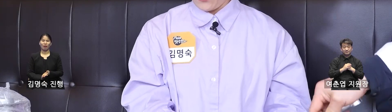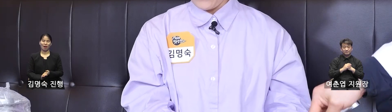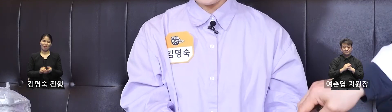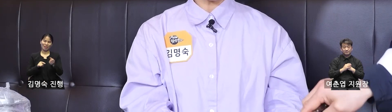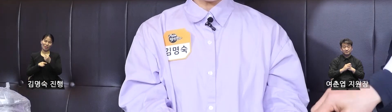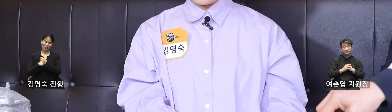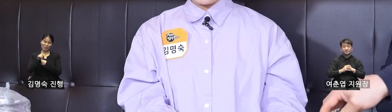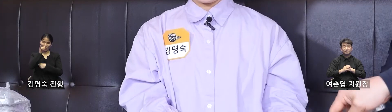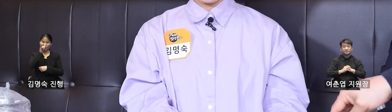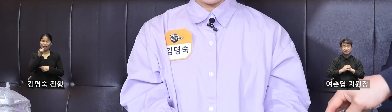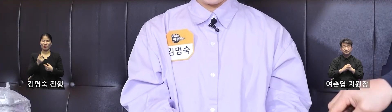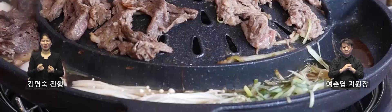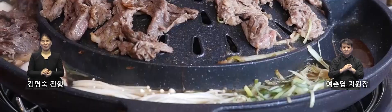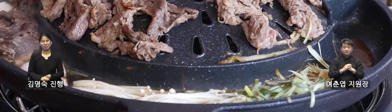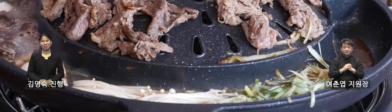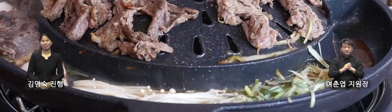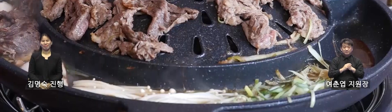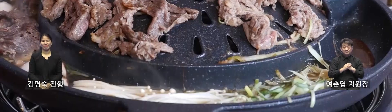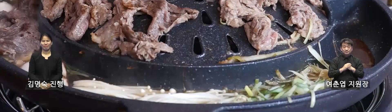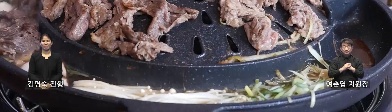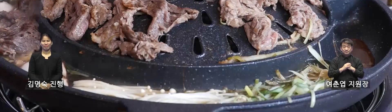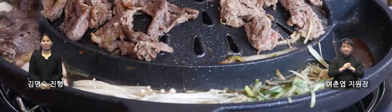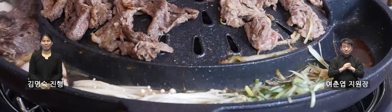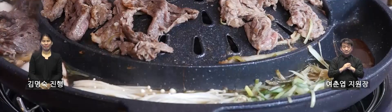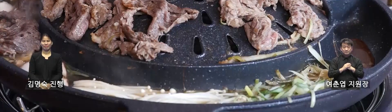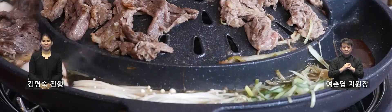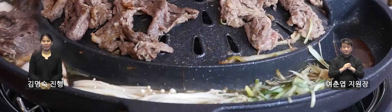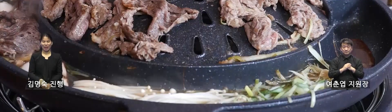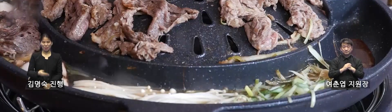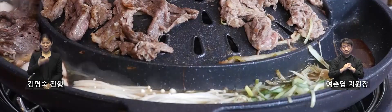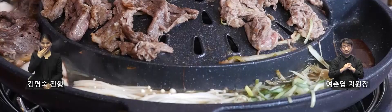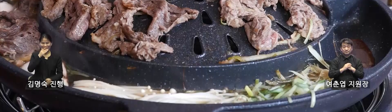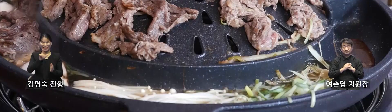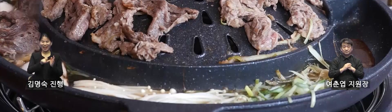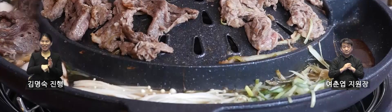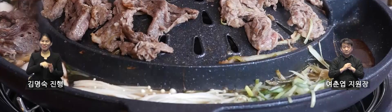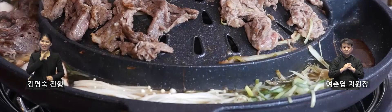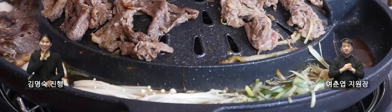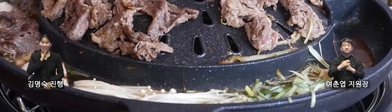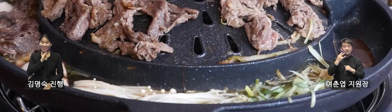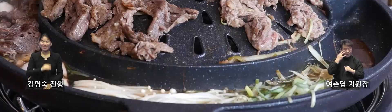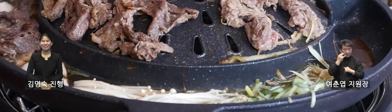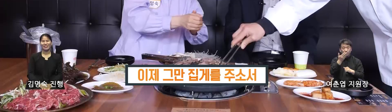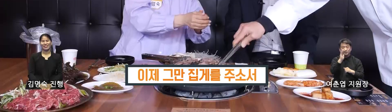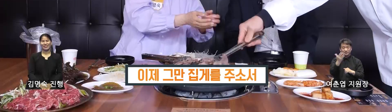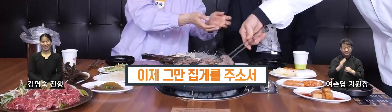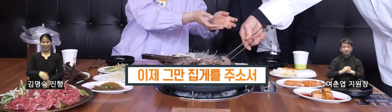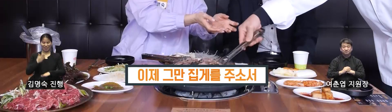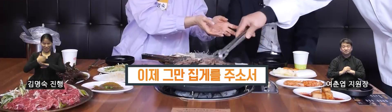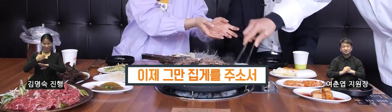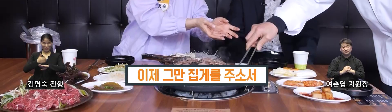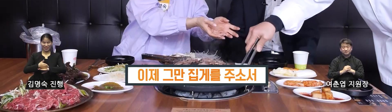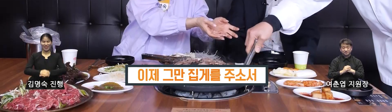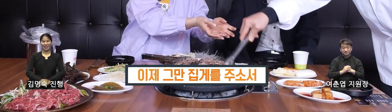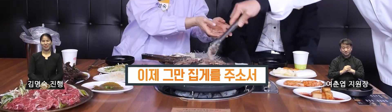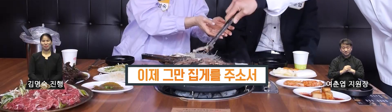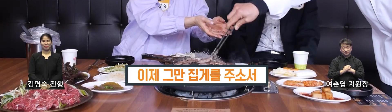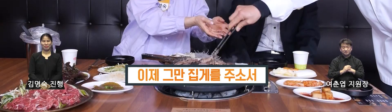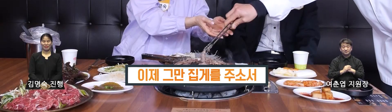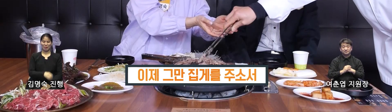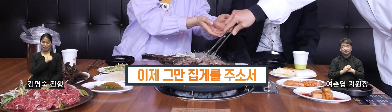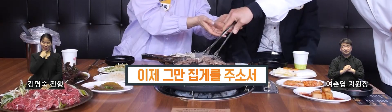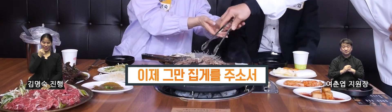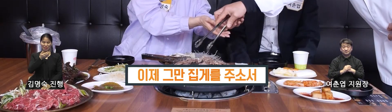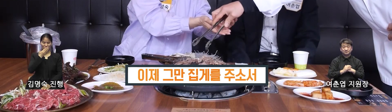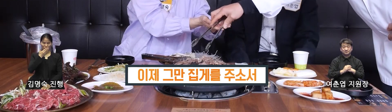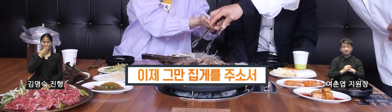있었군요. 어쩐지. 자 이제 먹는 타임입니까? 네. 네 알겠습니다. 선생님 감사합니다. 네. 이제 저희가 네.